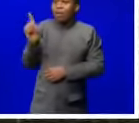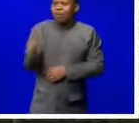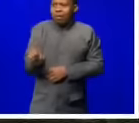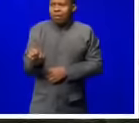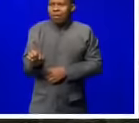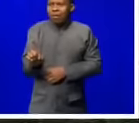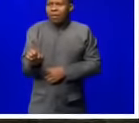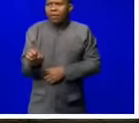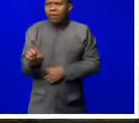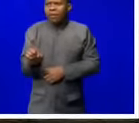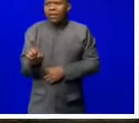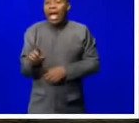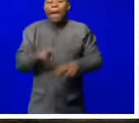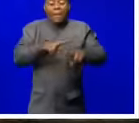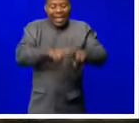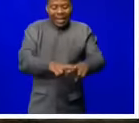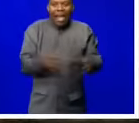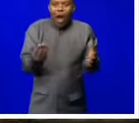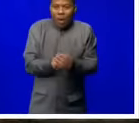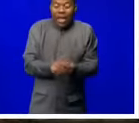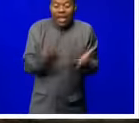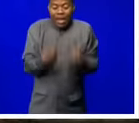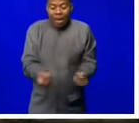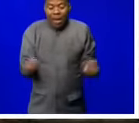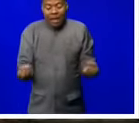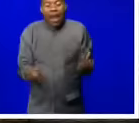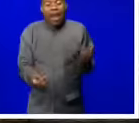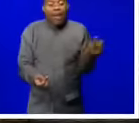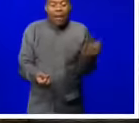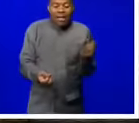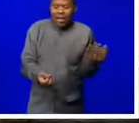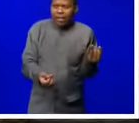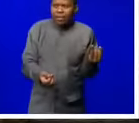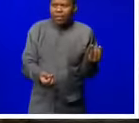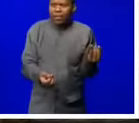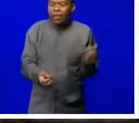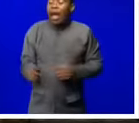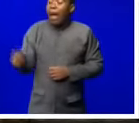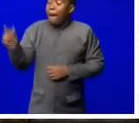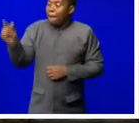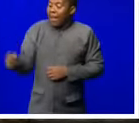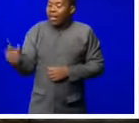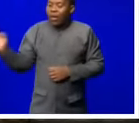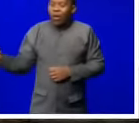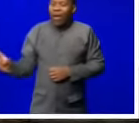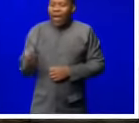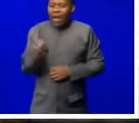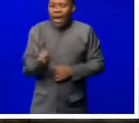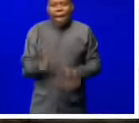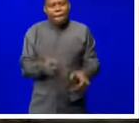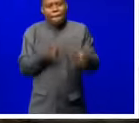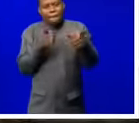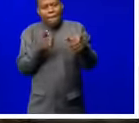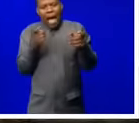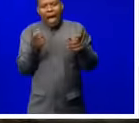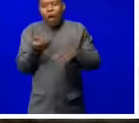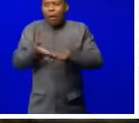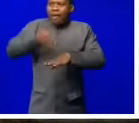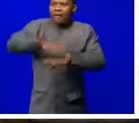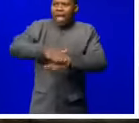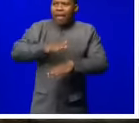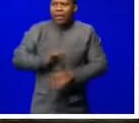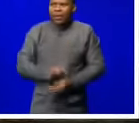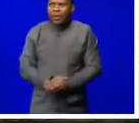ahlethi nabantwana ke manje avela umuntu ke wenda lala kwendawo kwaba kuthula kwakhe